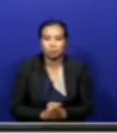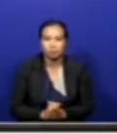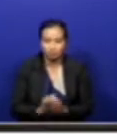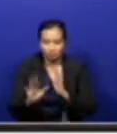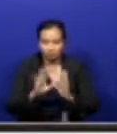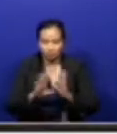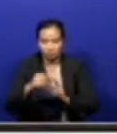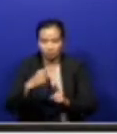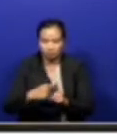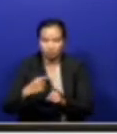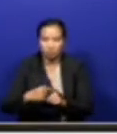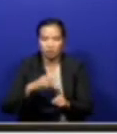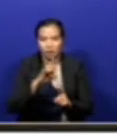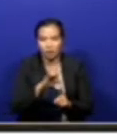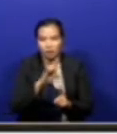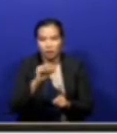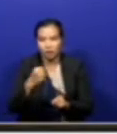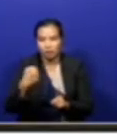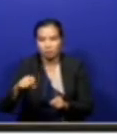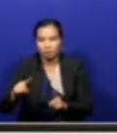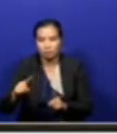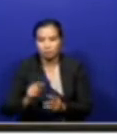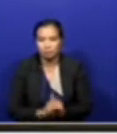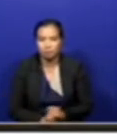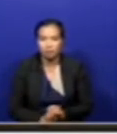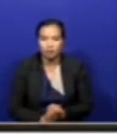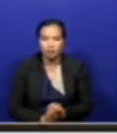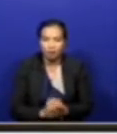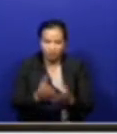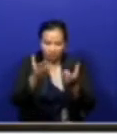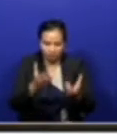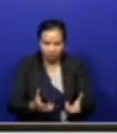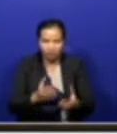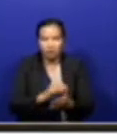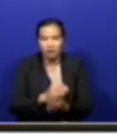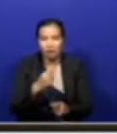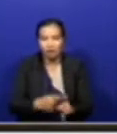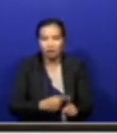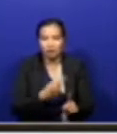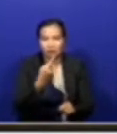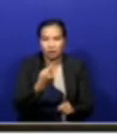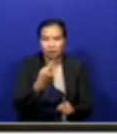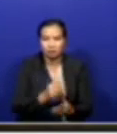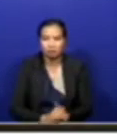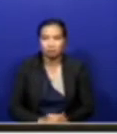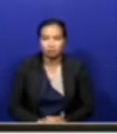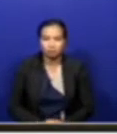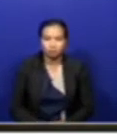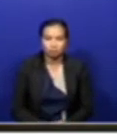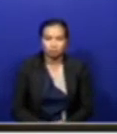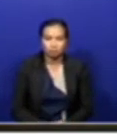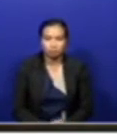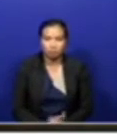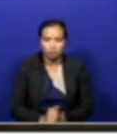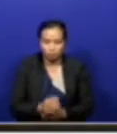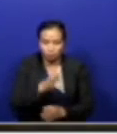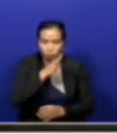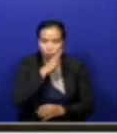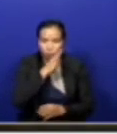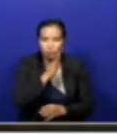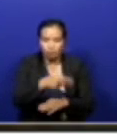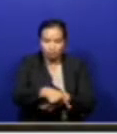มาณเดือน8 9 10 11แล้วมันก็จะดักหนาสาหัสในช่วงของเดือนมกราคมก็คือเดือน1ท่านประธานวุฒิชั